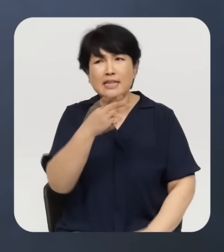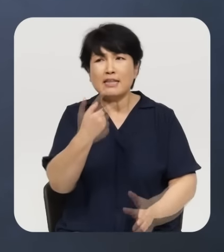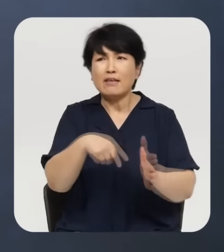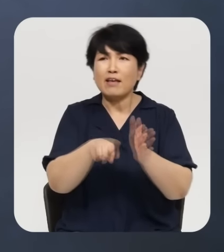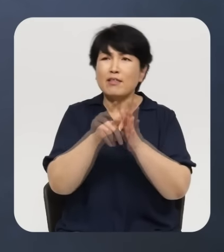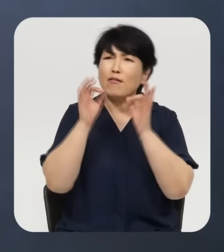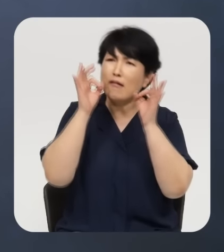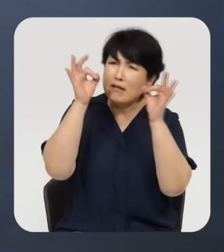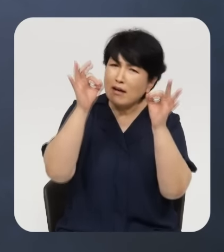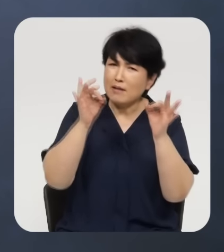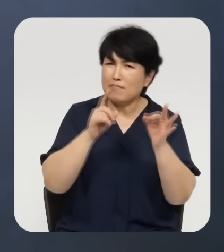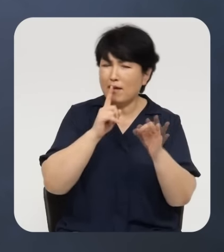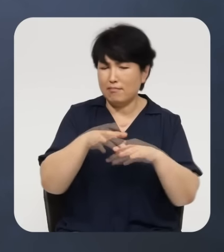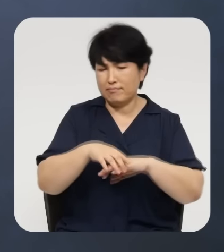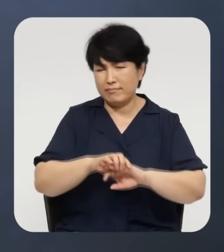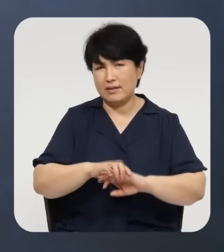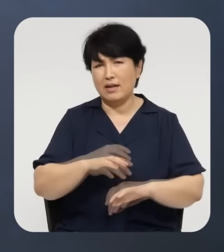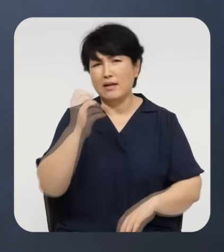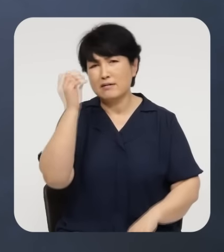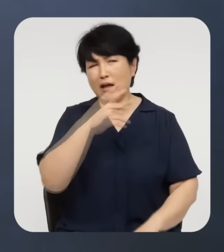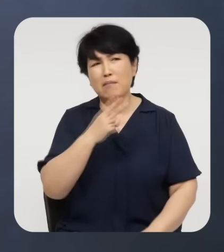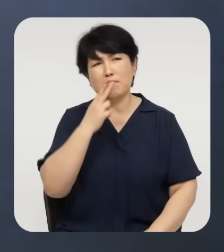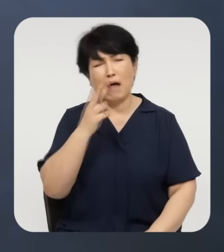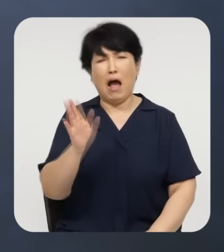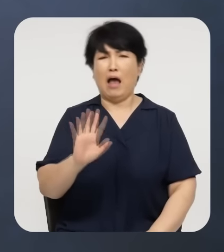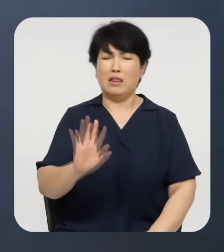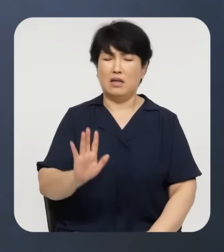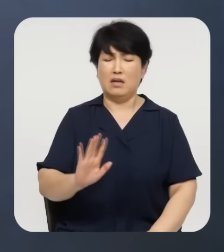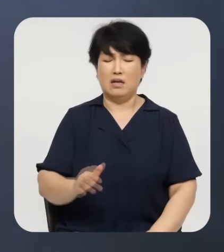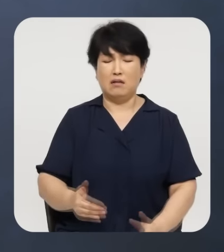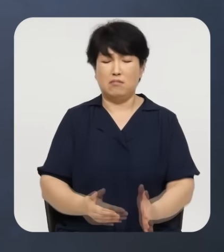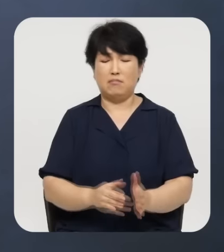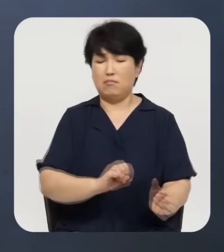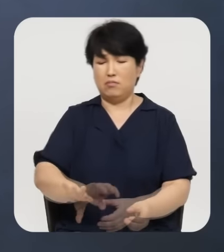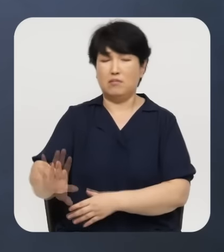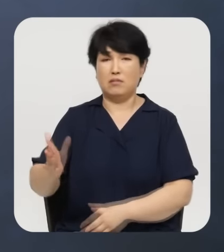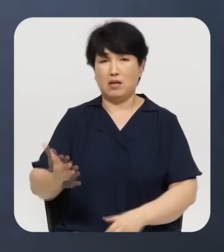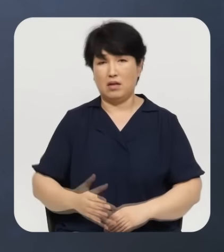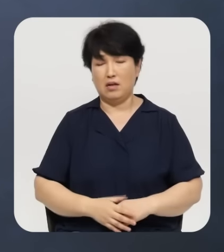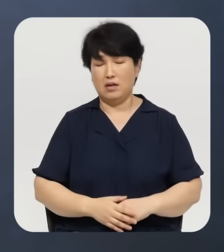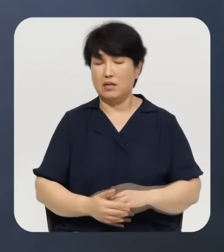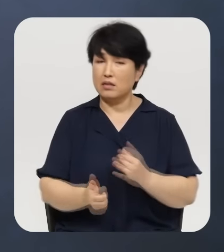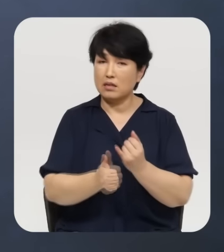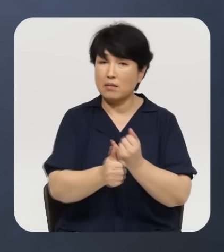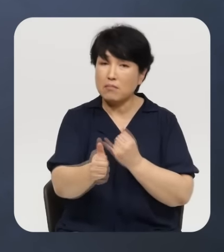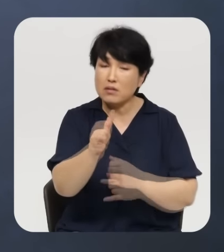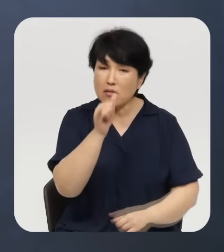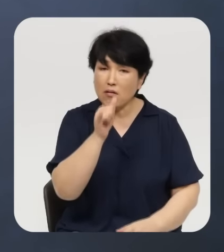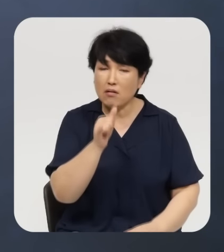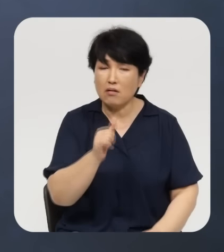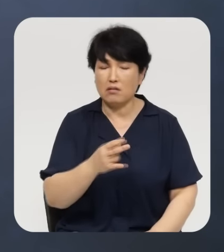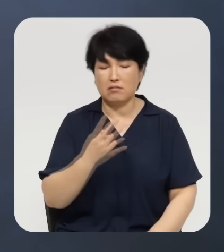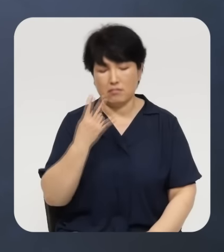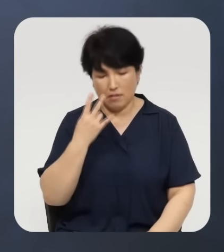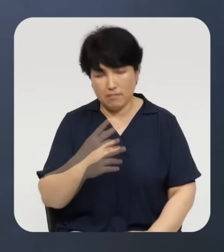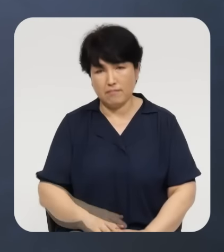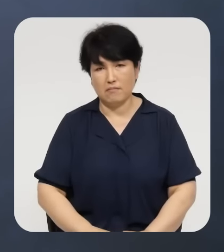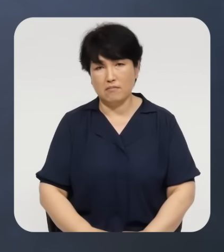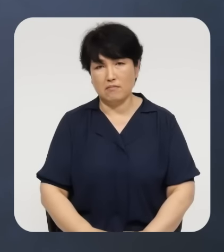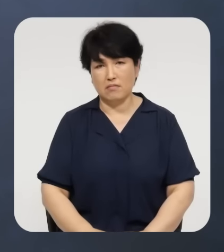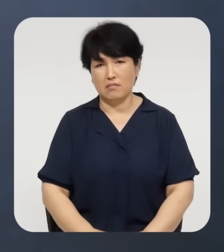끊기를 위해서 노력을 해. 그냥 안 피우면 되지. 그러니까 놓고 남편 있어요?